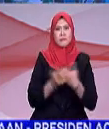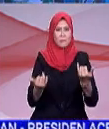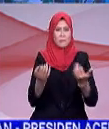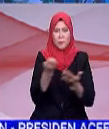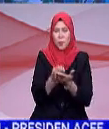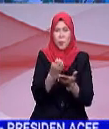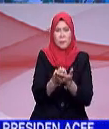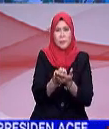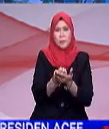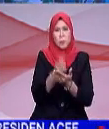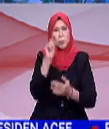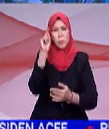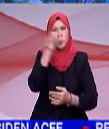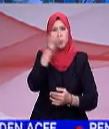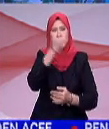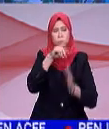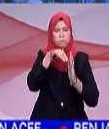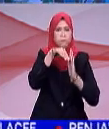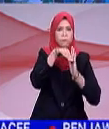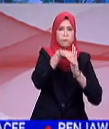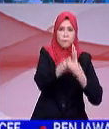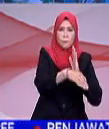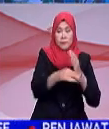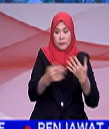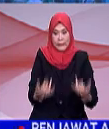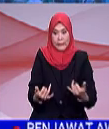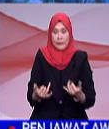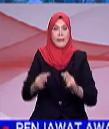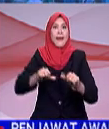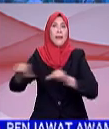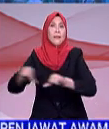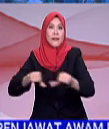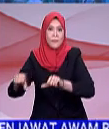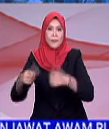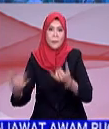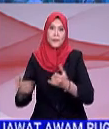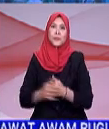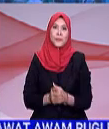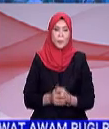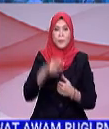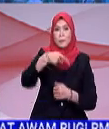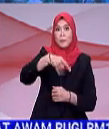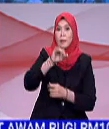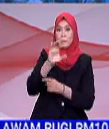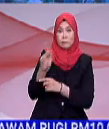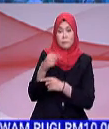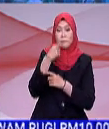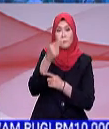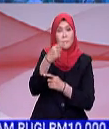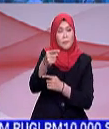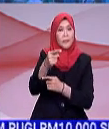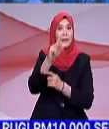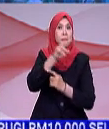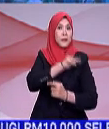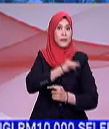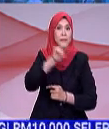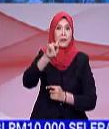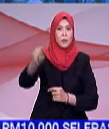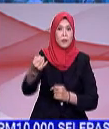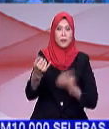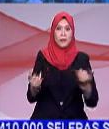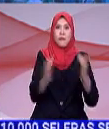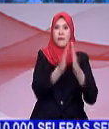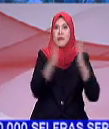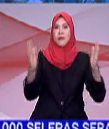kritikal diaktifkan. Menteri Penyelaras Program Imunisasi COVID-19 Kebangsaan, Khairi Jamaluddin berkata, Fasa 4 itu